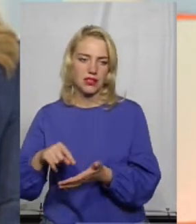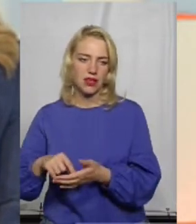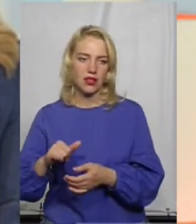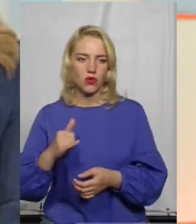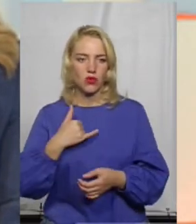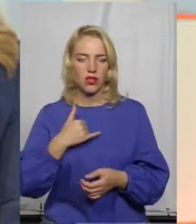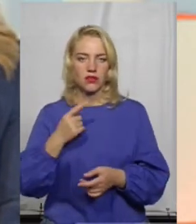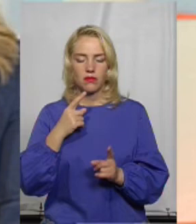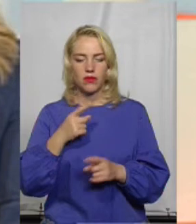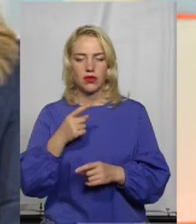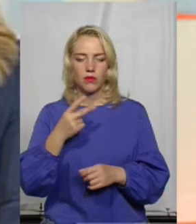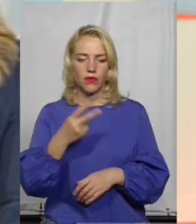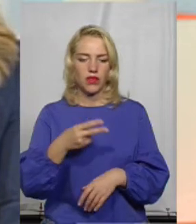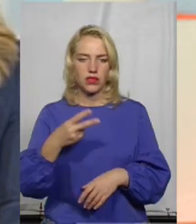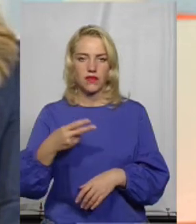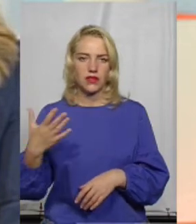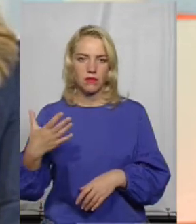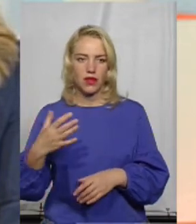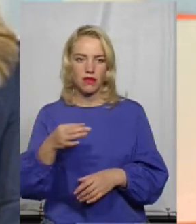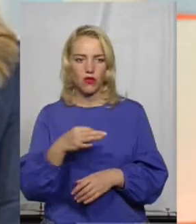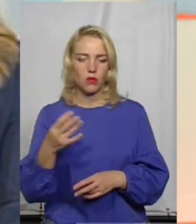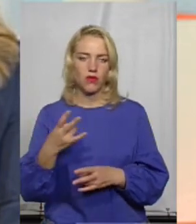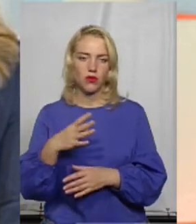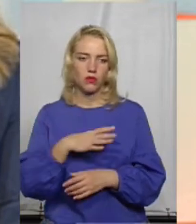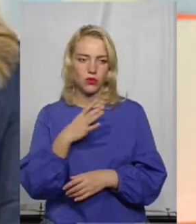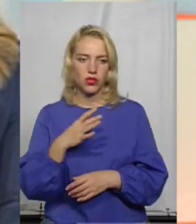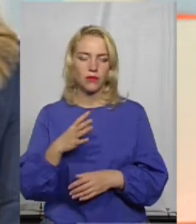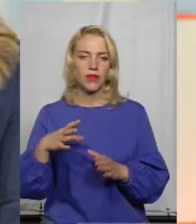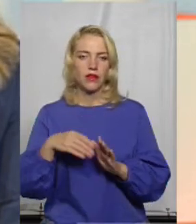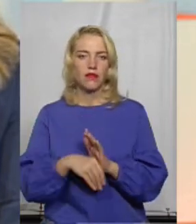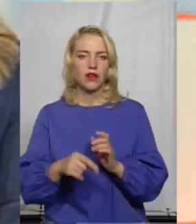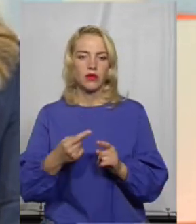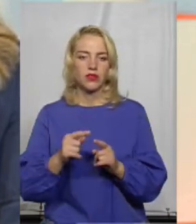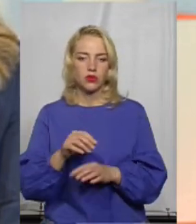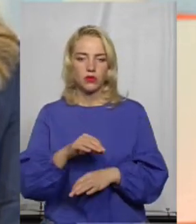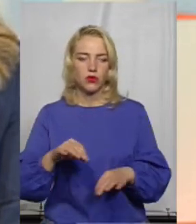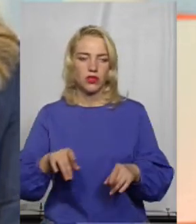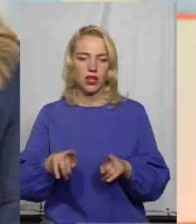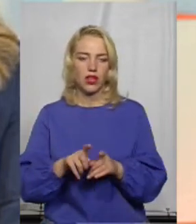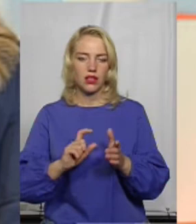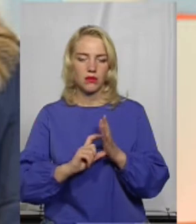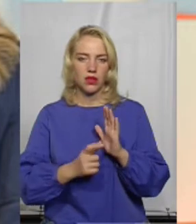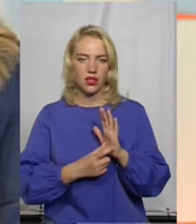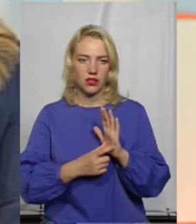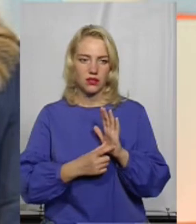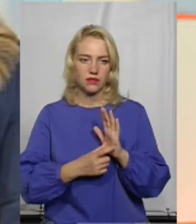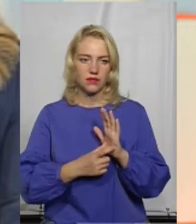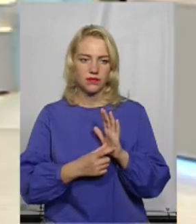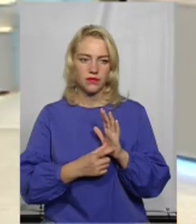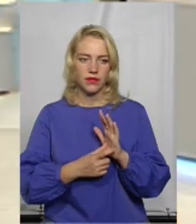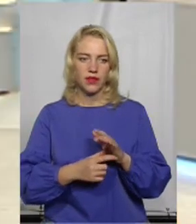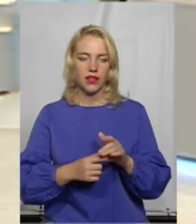нас мінімум 20-25 в області їх має бути. В рамках цього проєкту така кімната і той